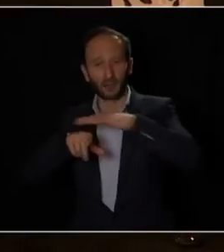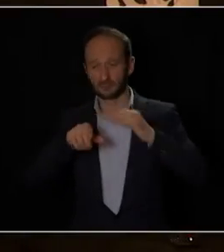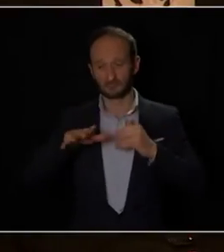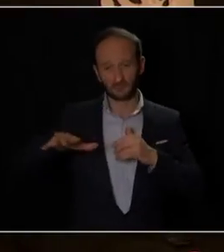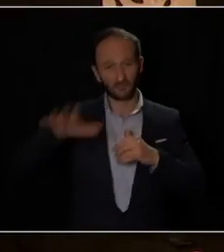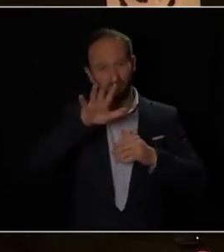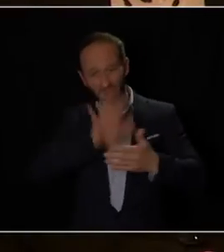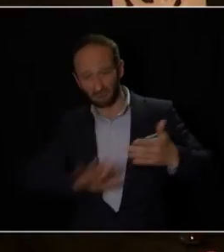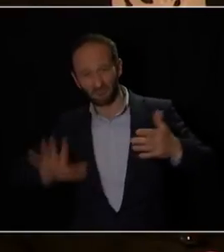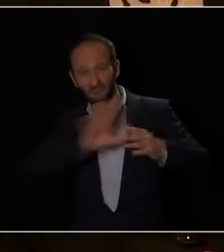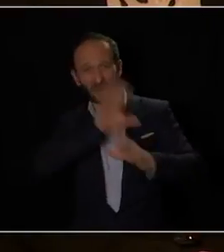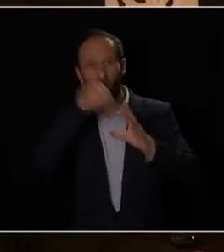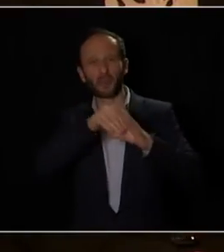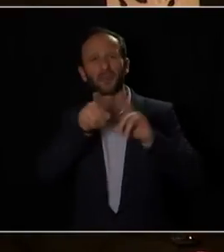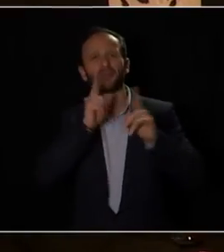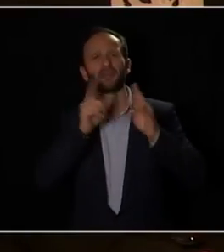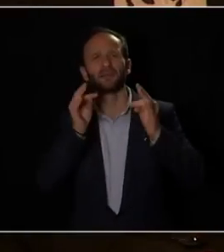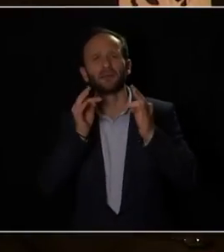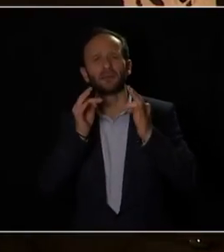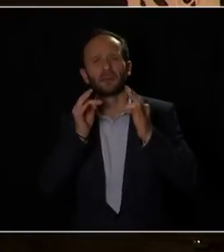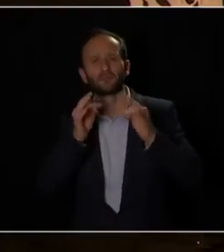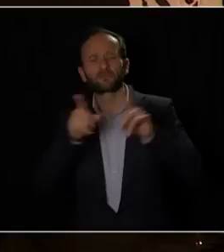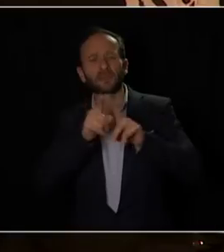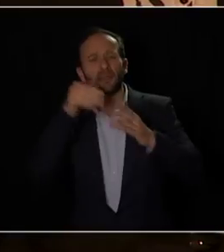pleinement partie du périmètre des climats du vignoble de